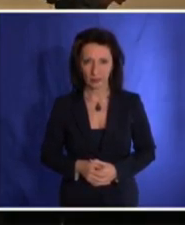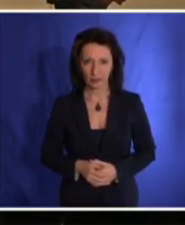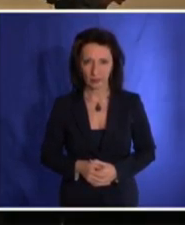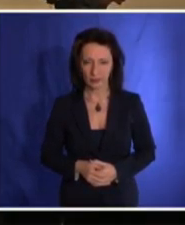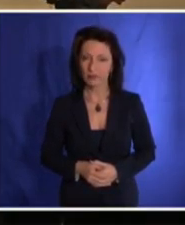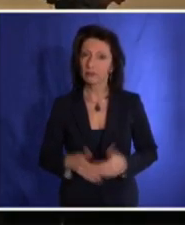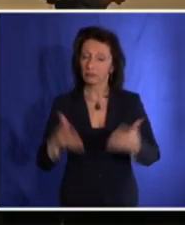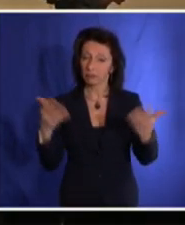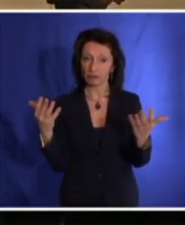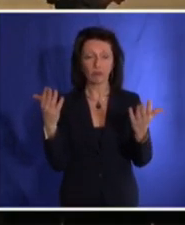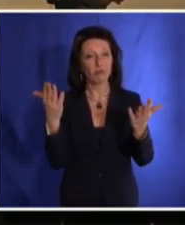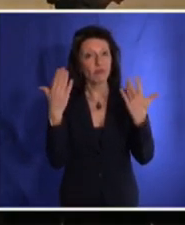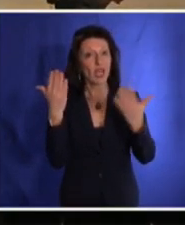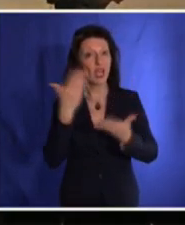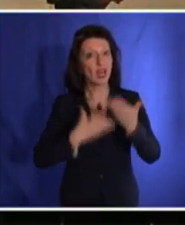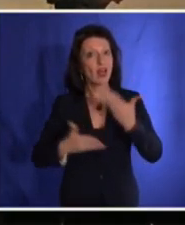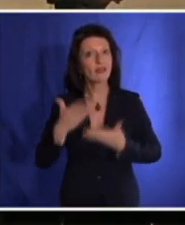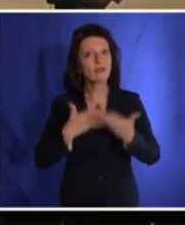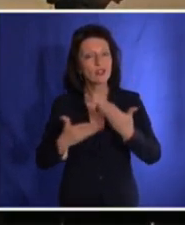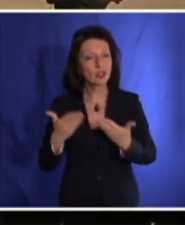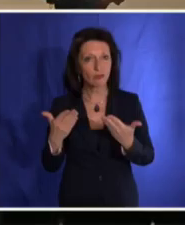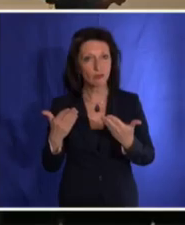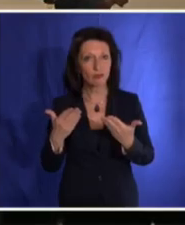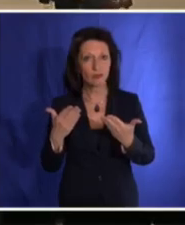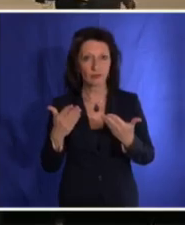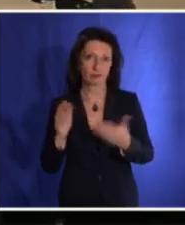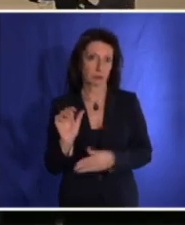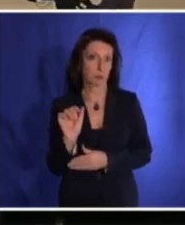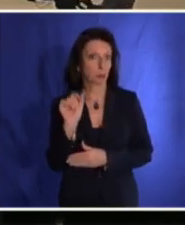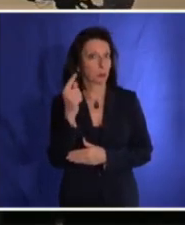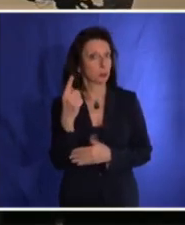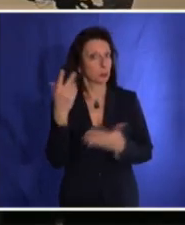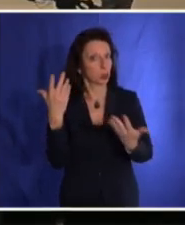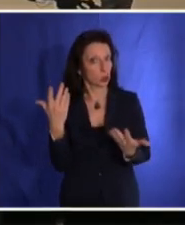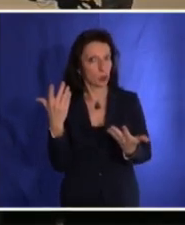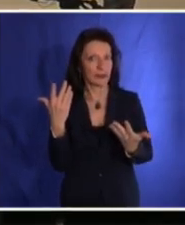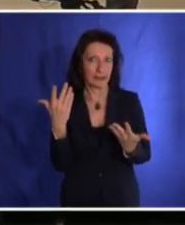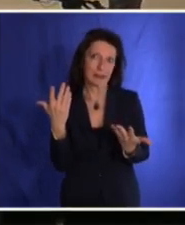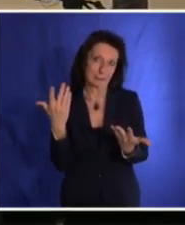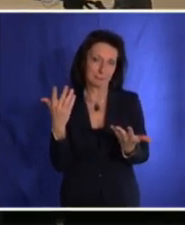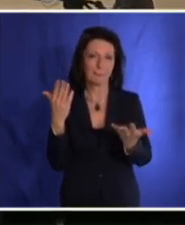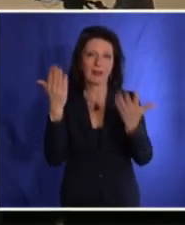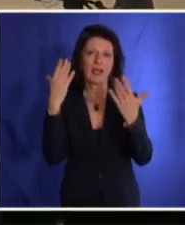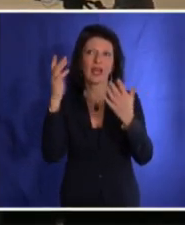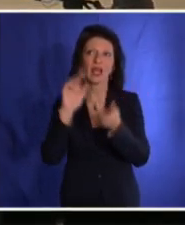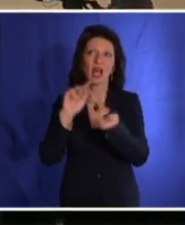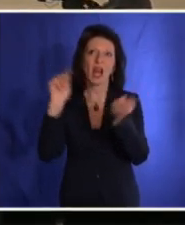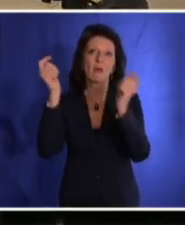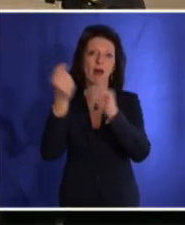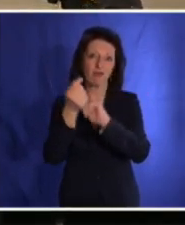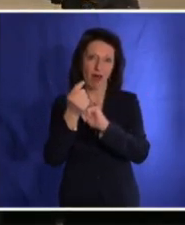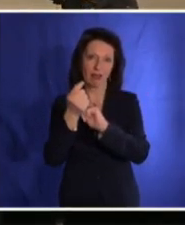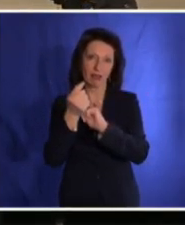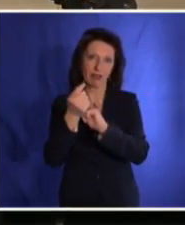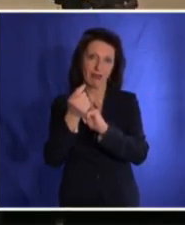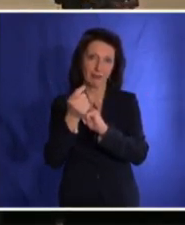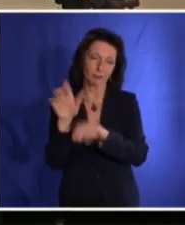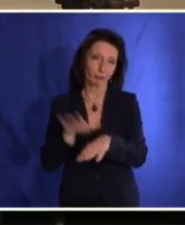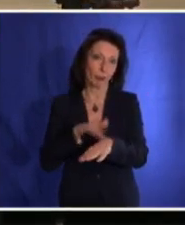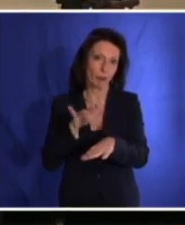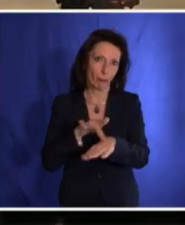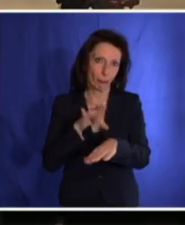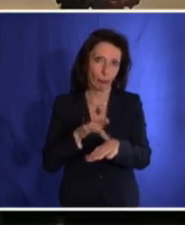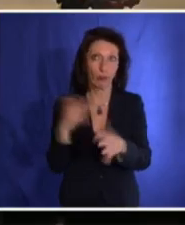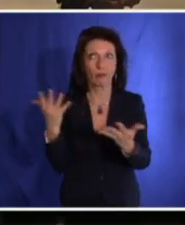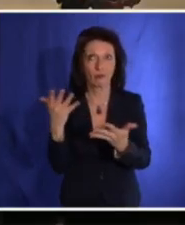Wir leben als Landwirtschaft in besonderer Weise mit dem Klimawandel und den Risiken, die daraus kommen. Wenn es mal in Wien, sagen wir,